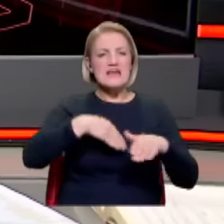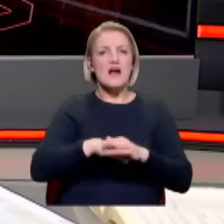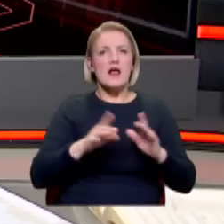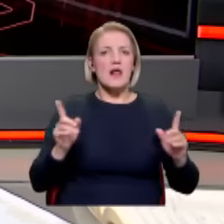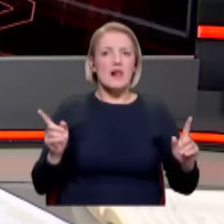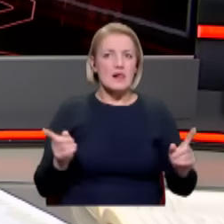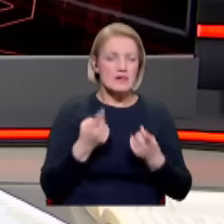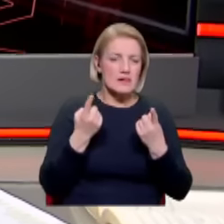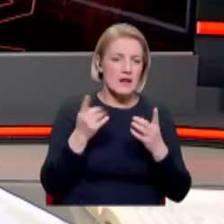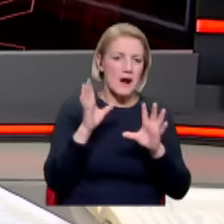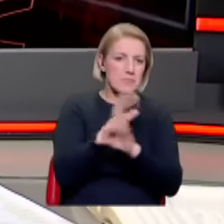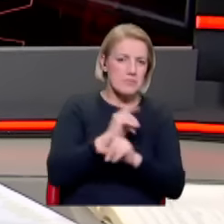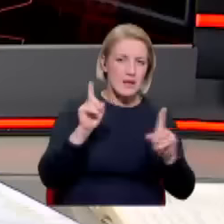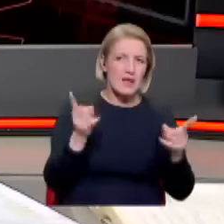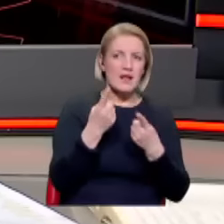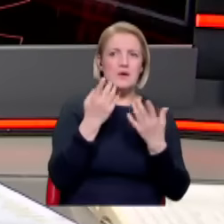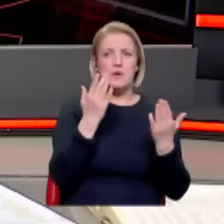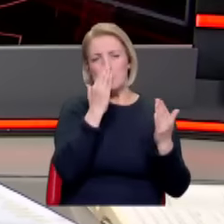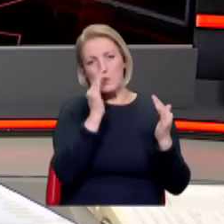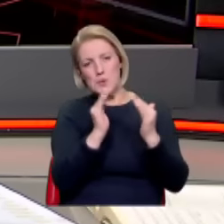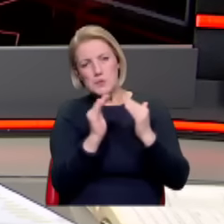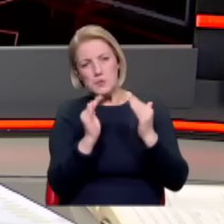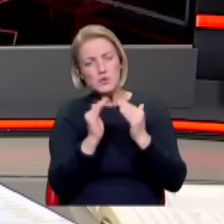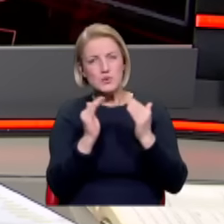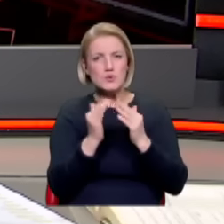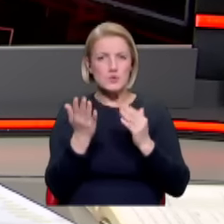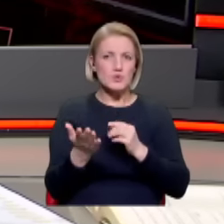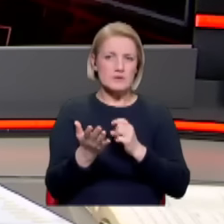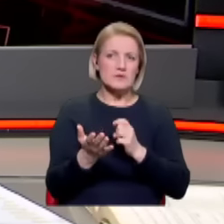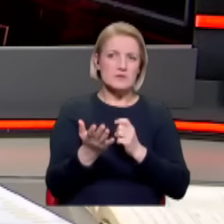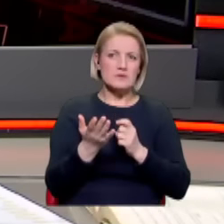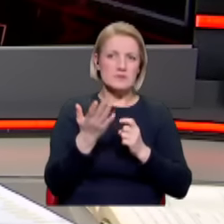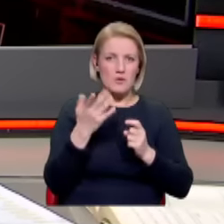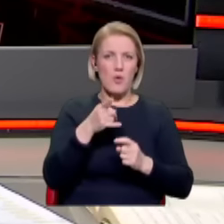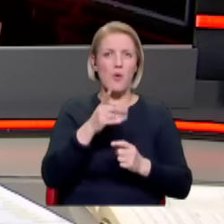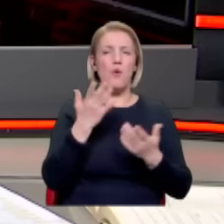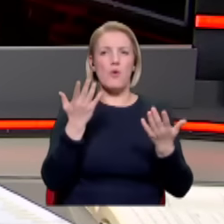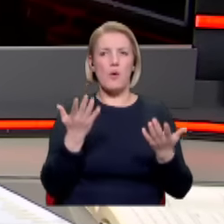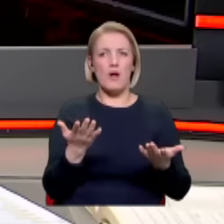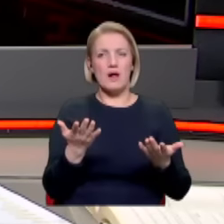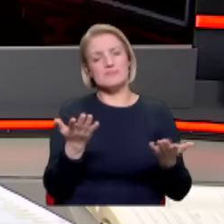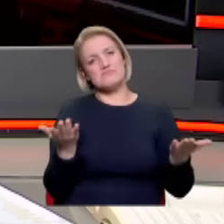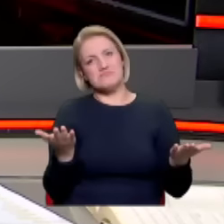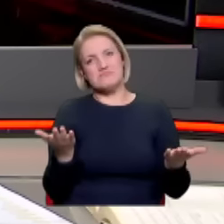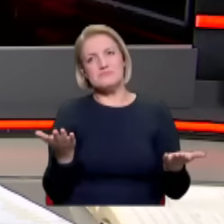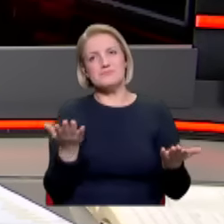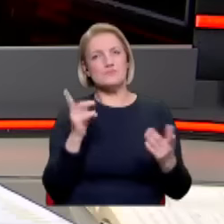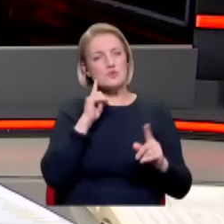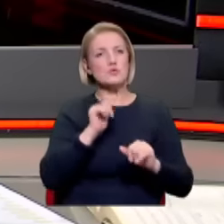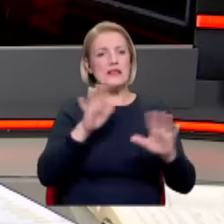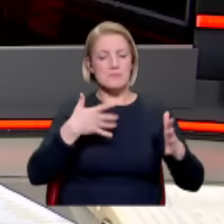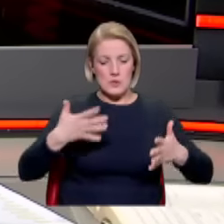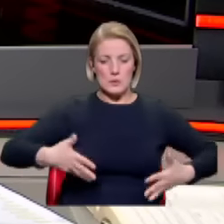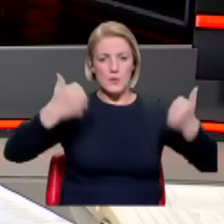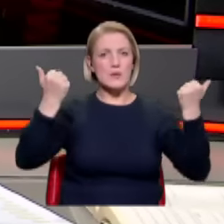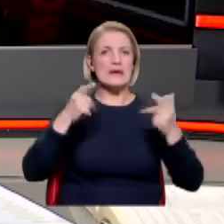geldi. Efendim, bir uygun biçime sokup o hale getirip artık duyuralım,